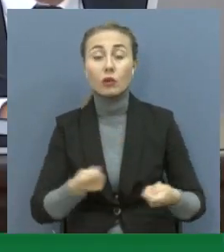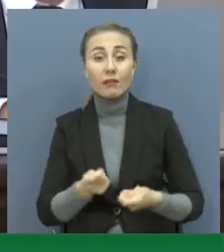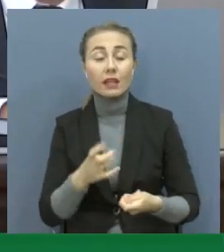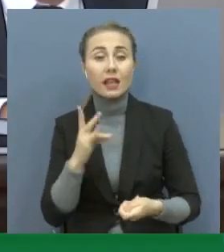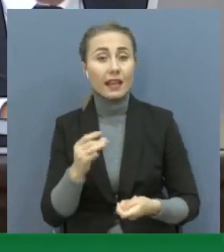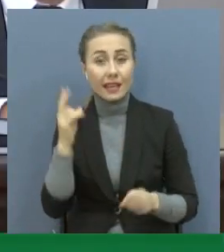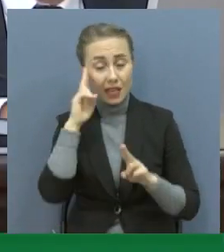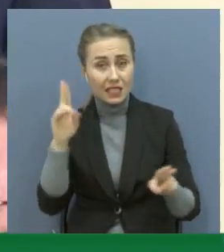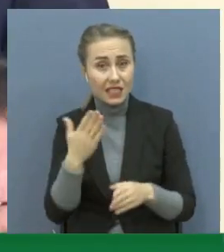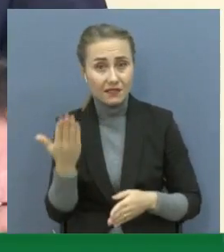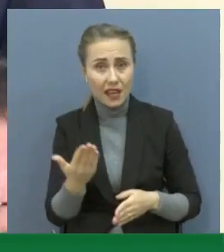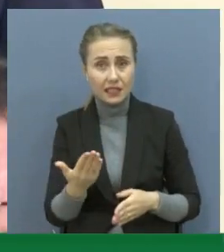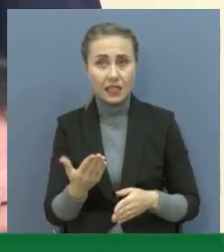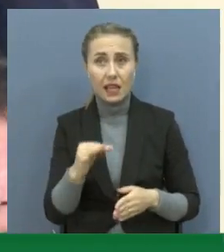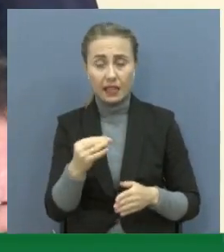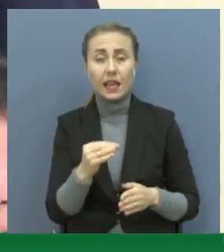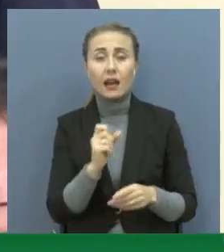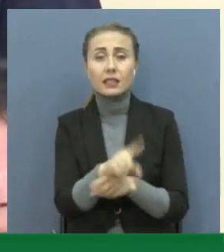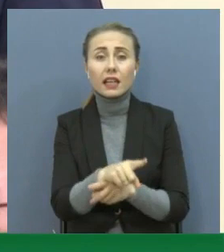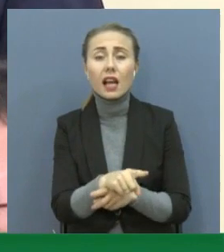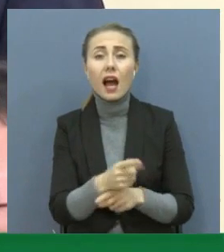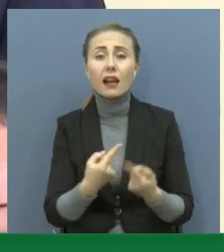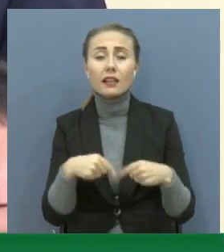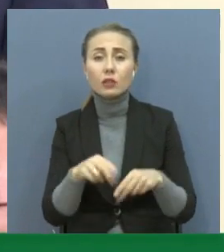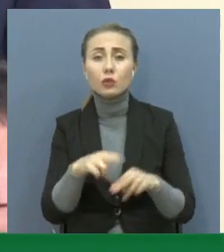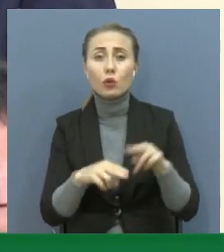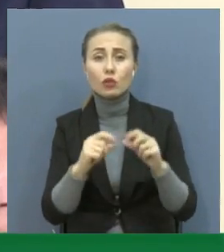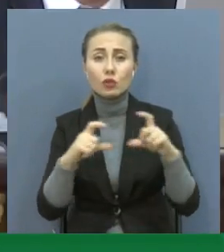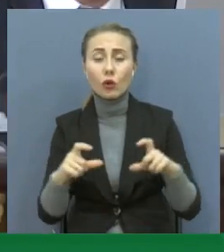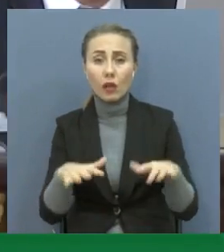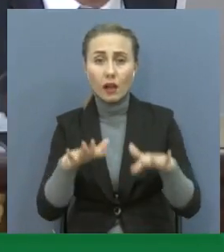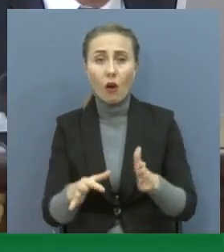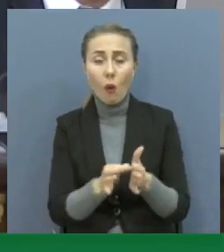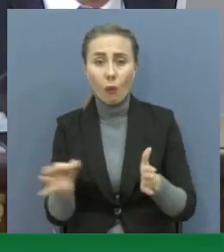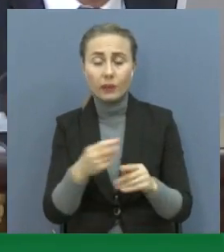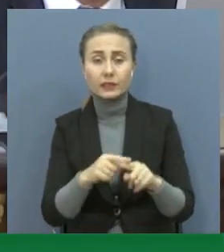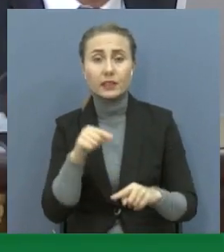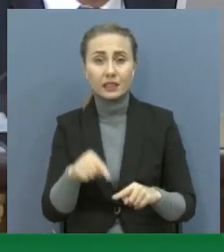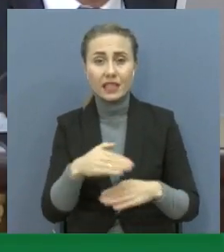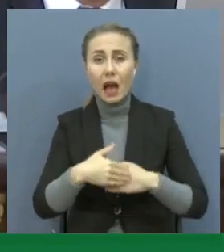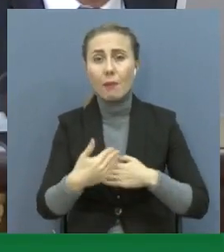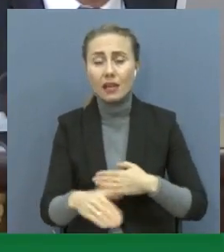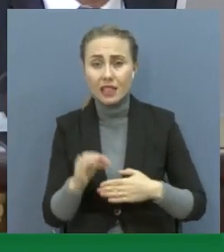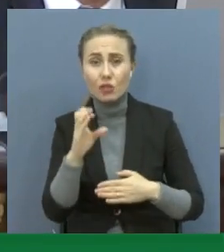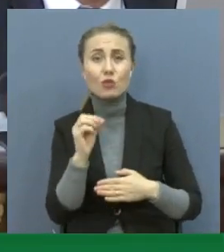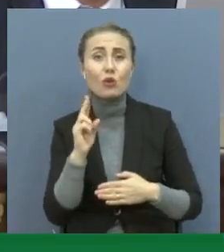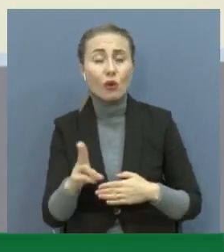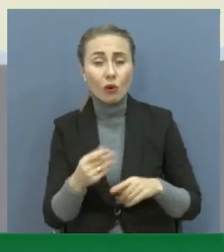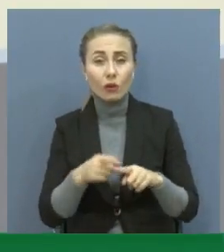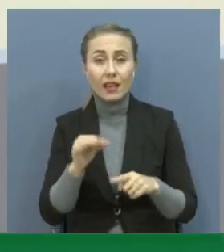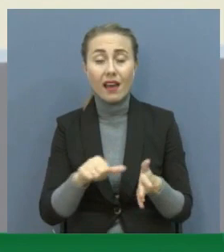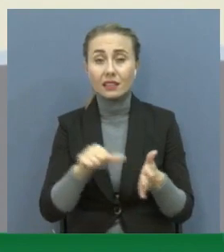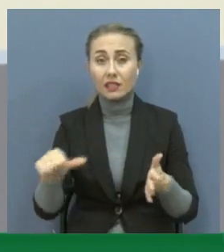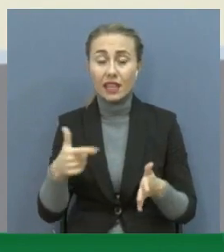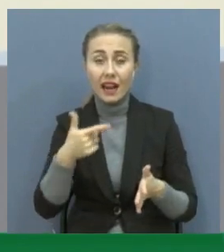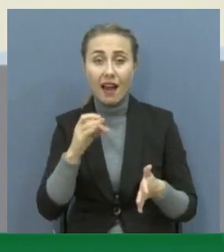никому неизвестных подрядных организаций, строящих школы на территории области. Здесь и опоздание по срокам, и отсутствие